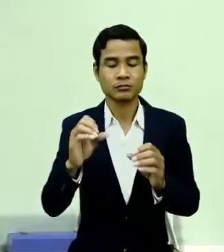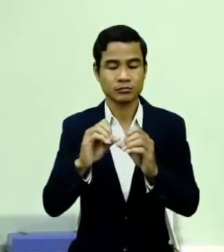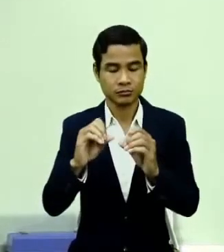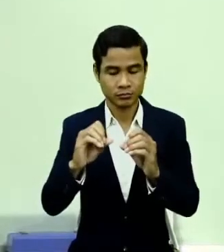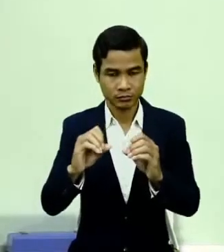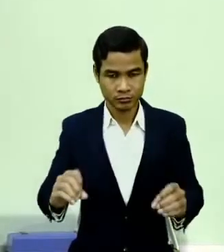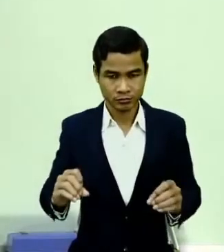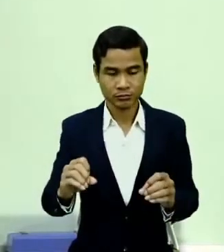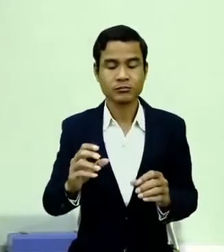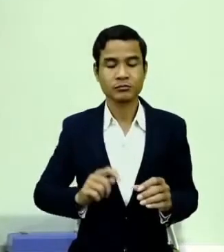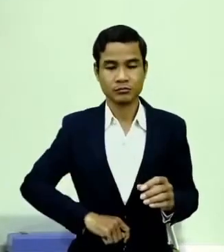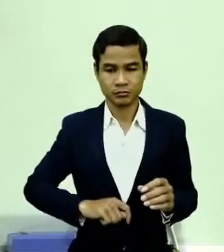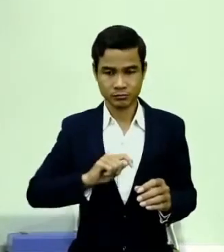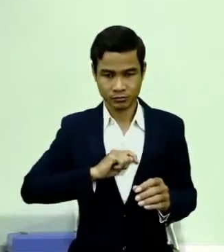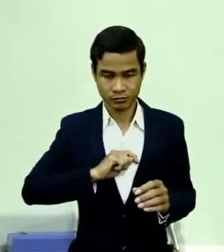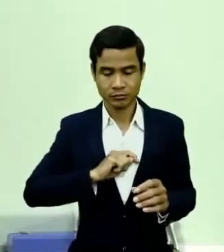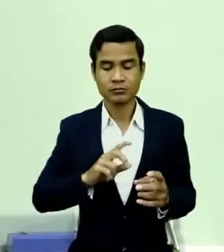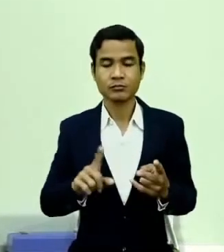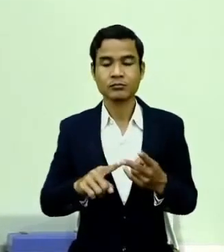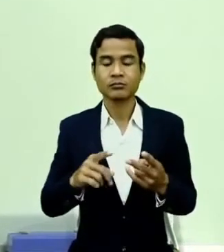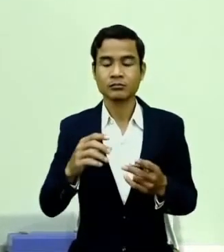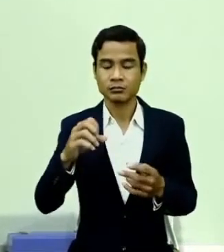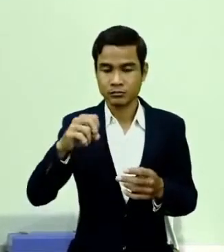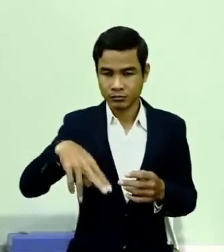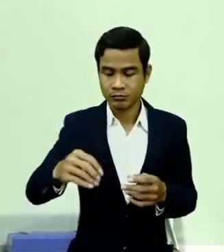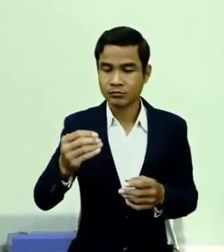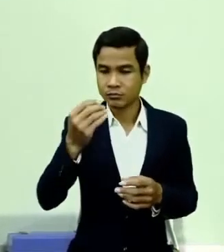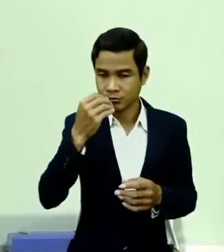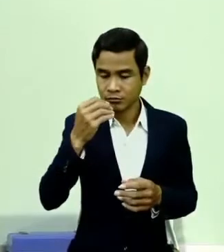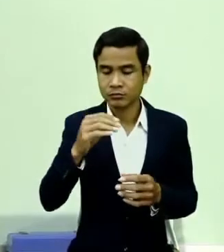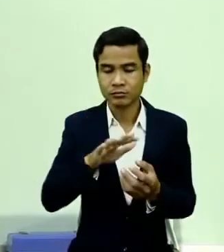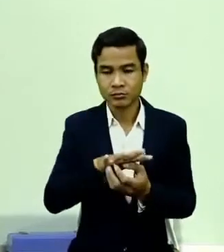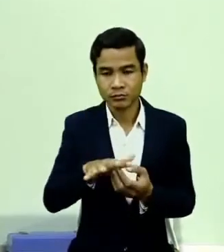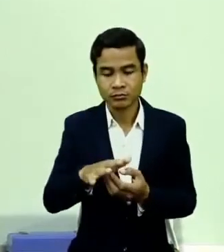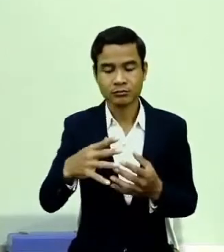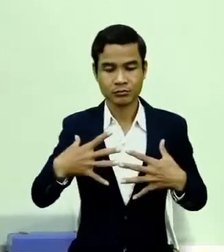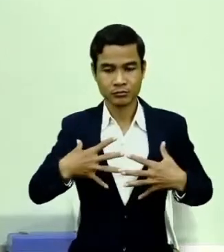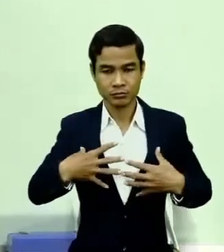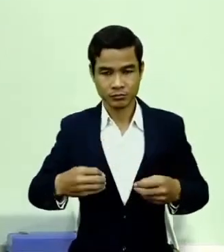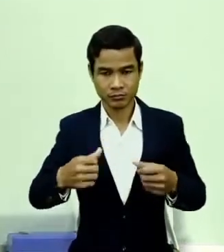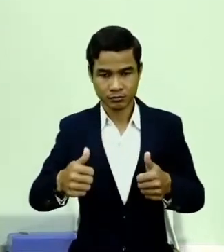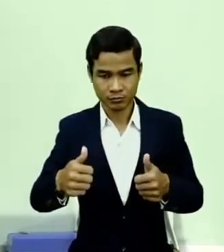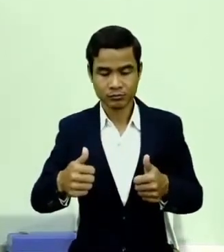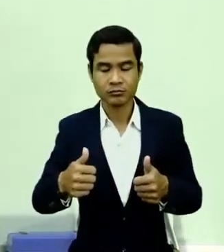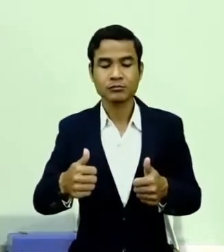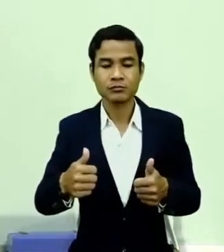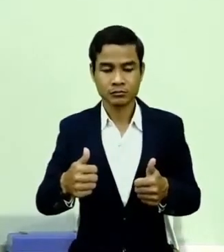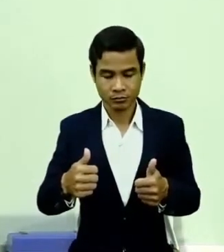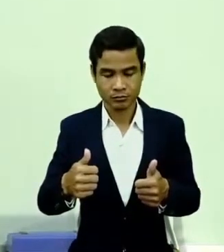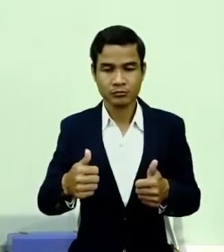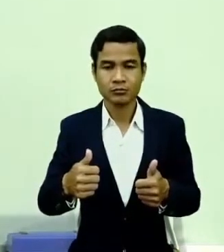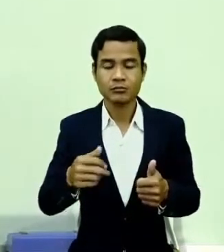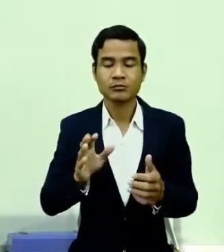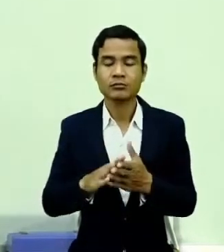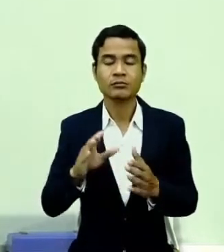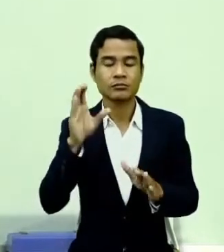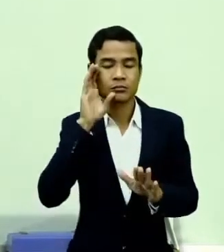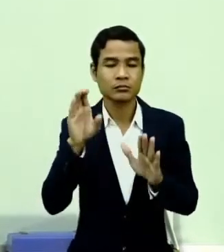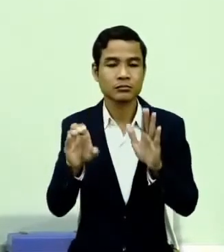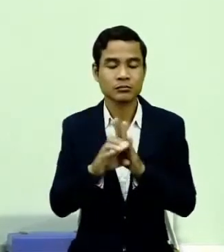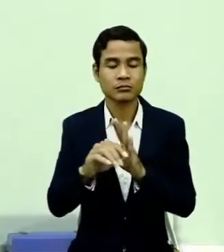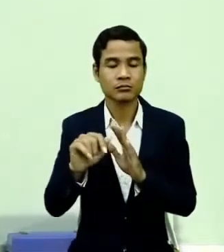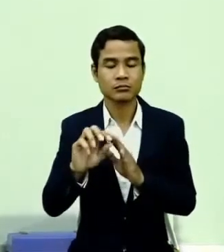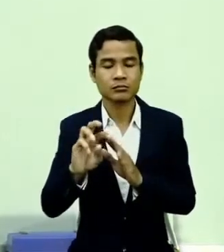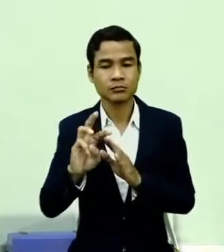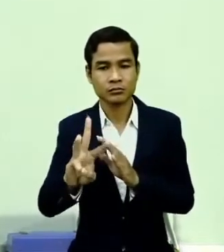rủng tự ca hà hộp chọc cục cổ đậm bầy sọc hiệp lõ chà cho rụp tị bốn